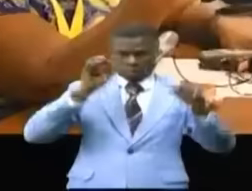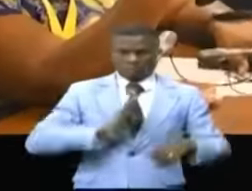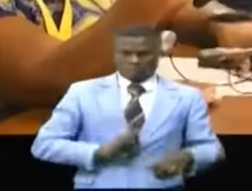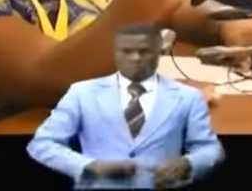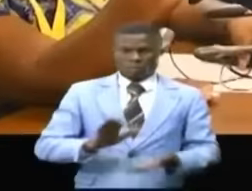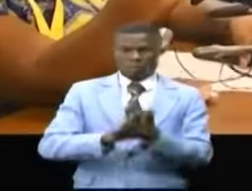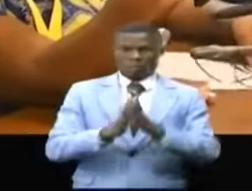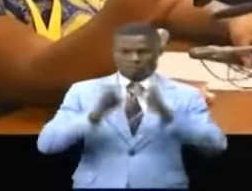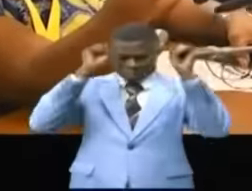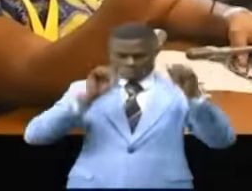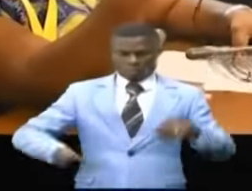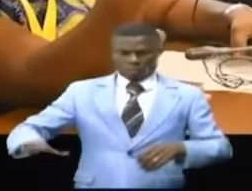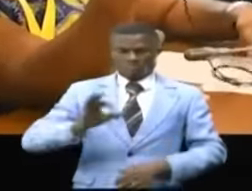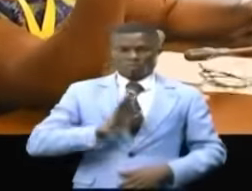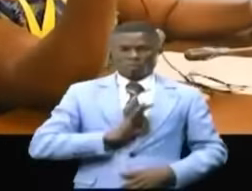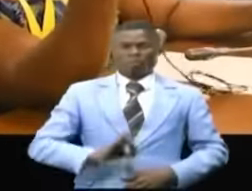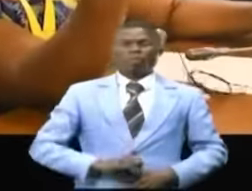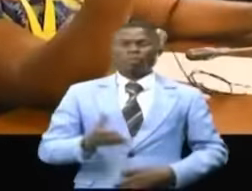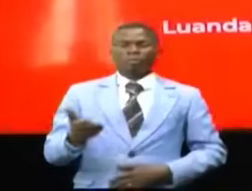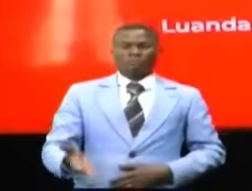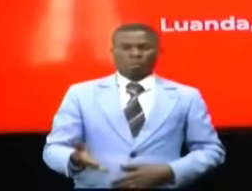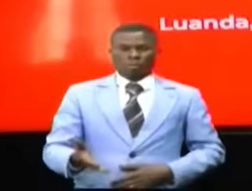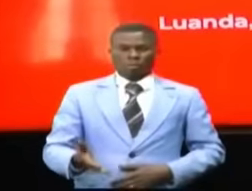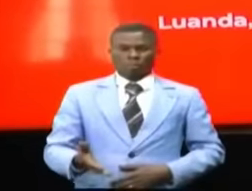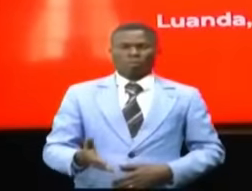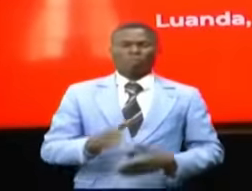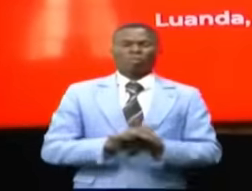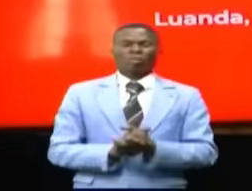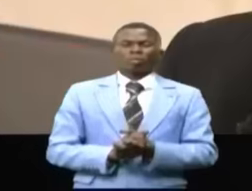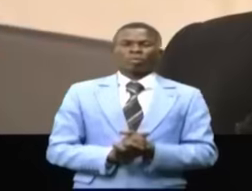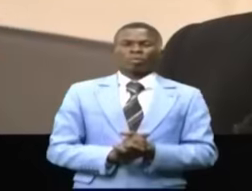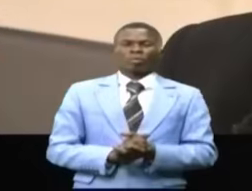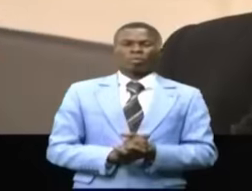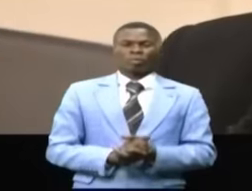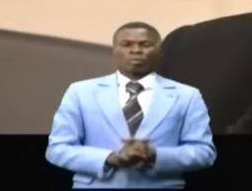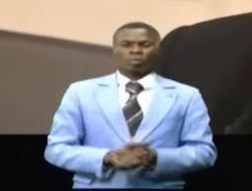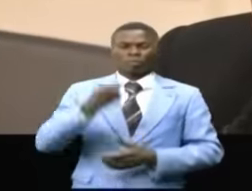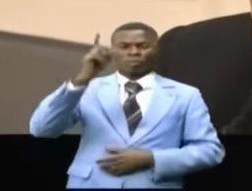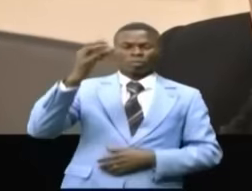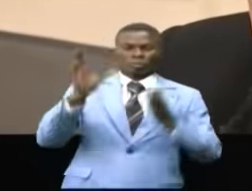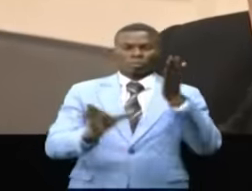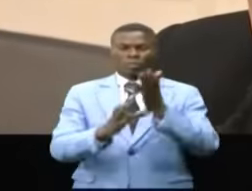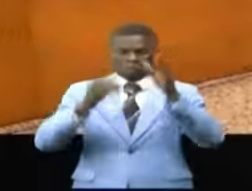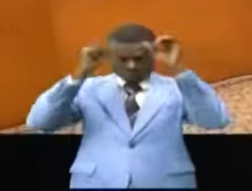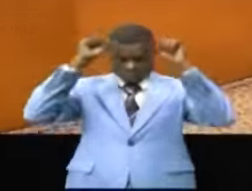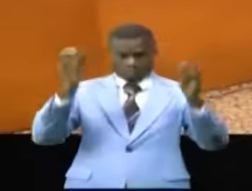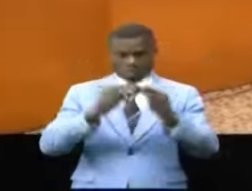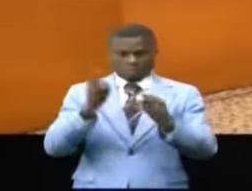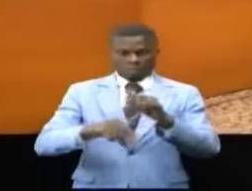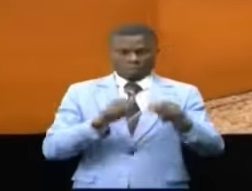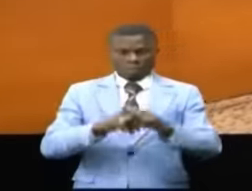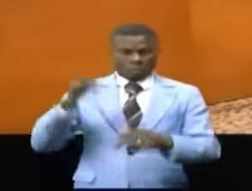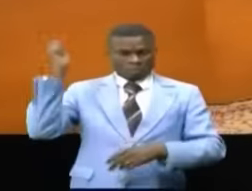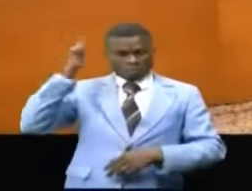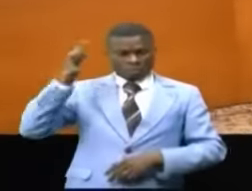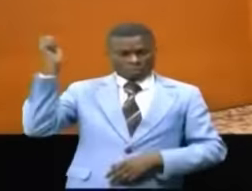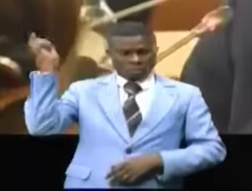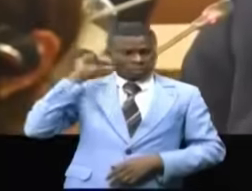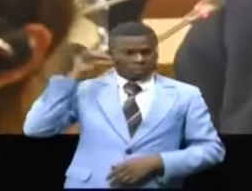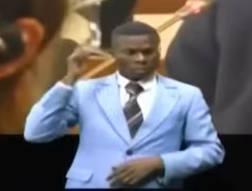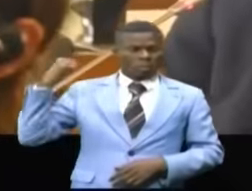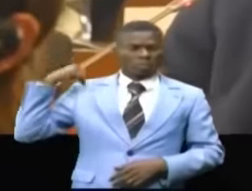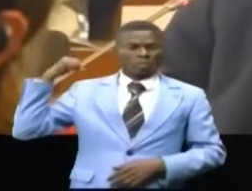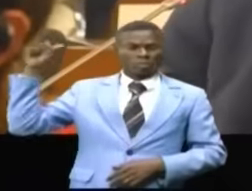République, Félix Antoine Tshisekedi Tshilombo, à la magistrature suprême. Le premier vice-président de l'Assemblée nationale, le professeur André Mbatabe